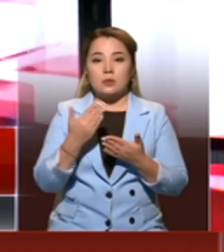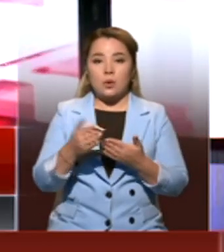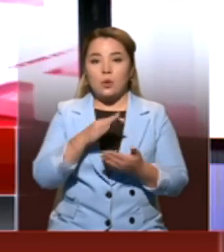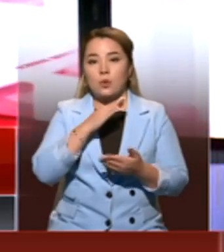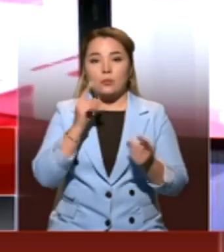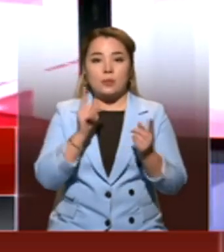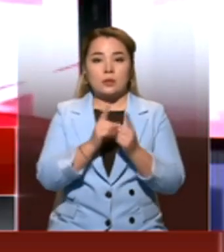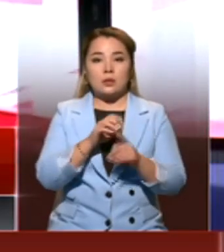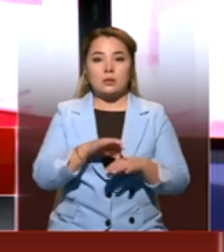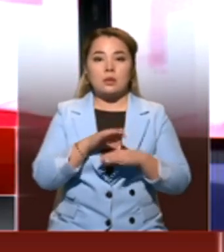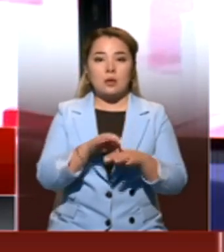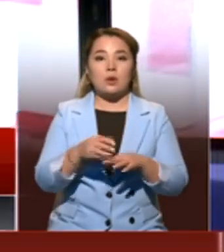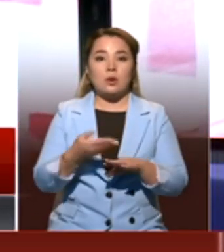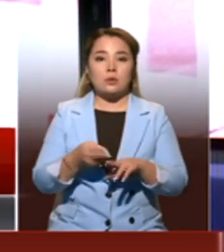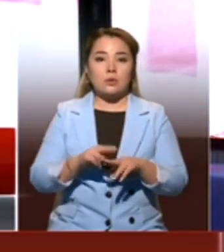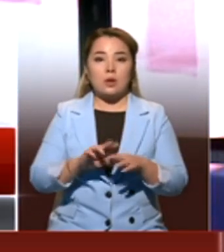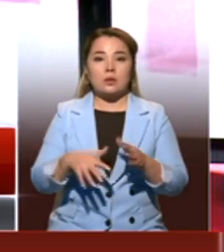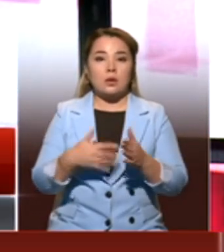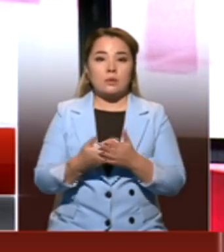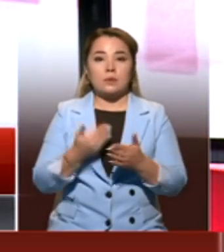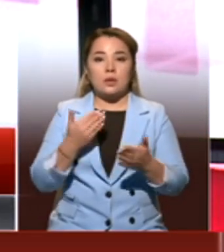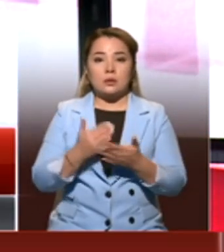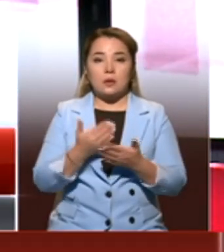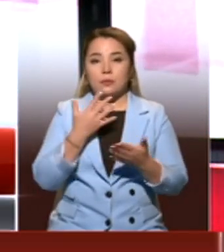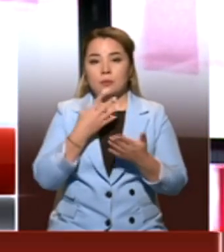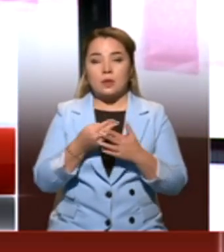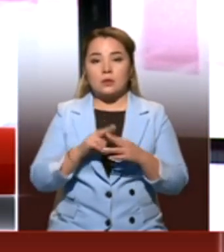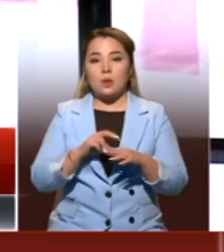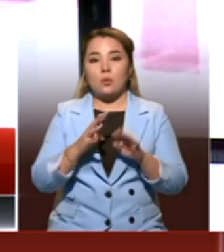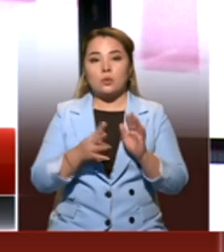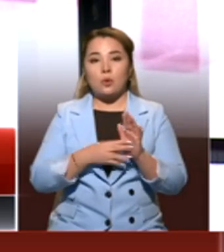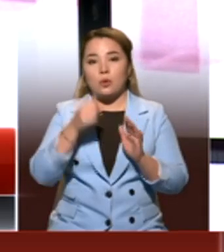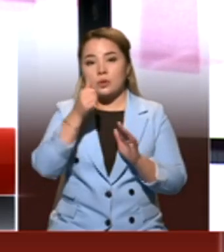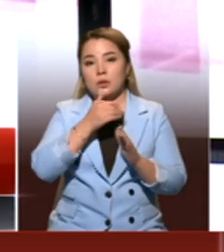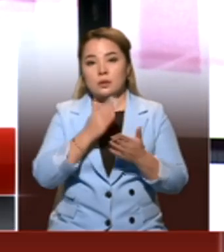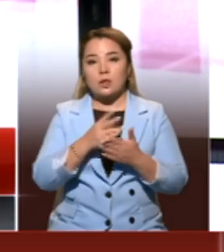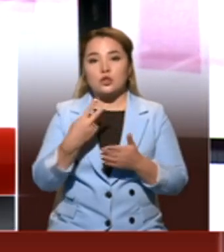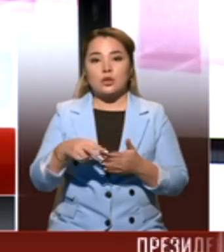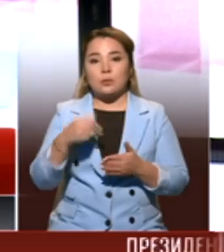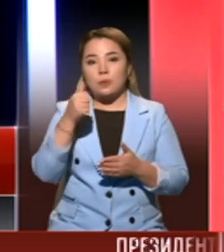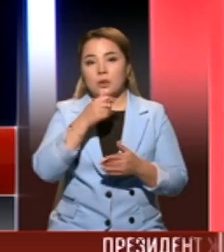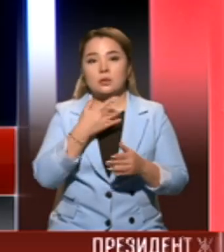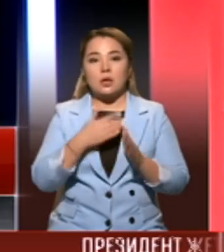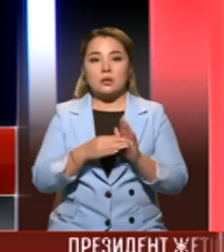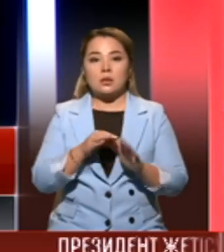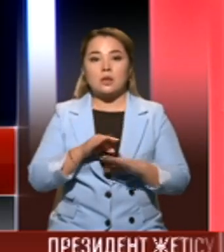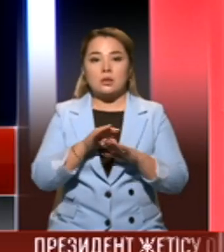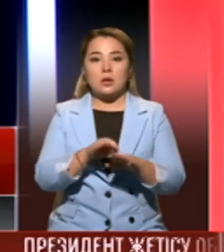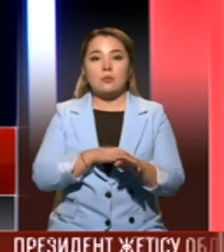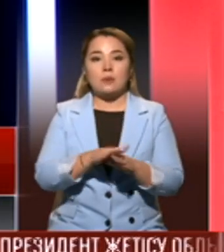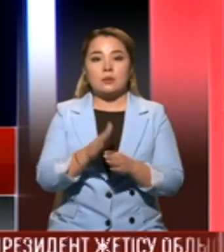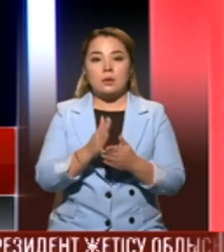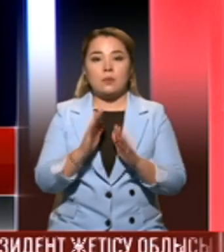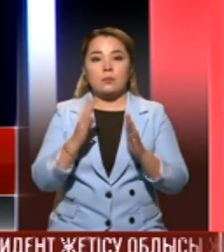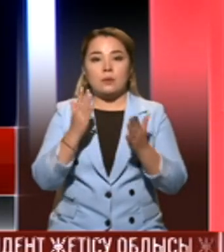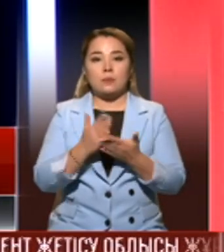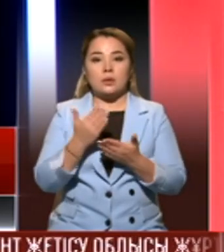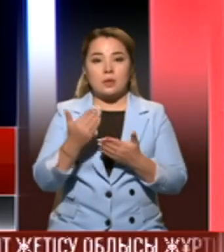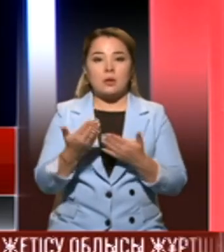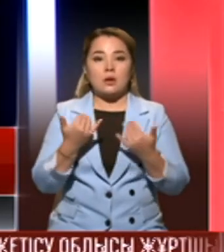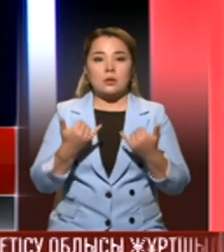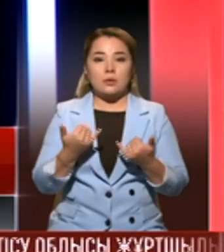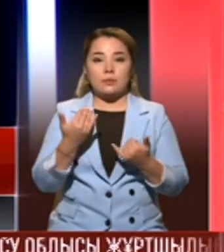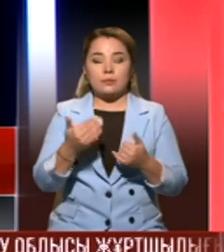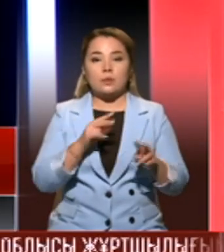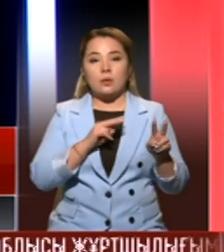көптеп кездесті осыған дейінгі процестерде, әсіресе 19 жылғы кейінгі мына 20 жылғы парламент сайлау деген секілді сондай оқиғалар болды ғой. Бақытжан мырза,